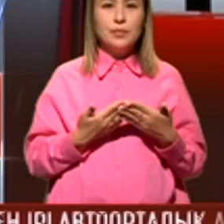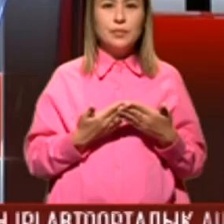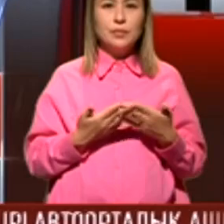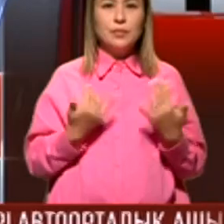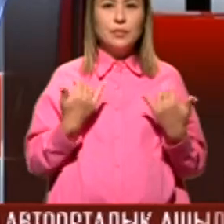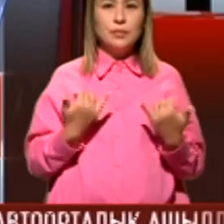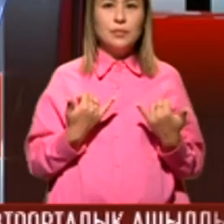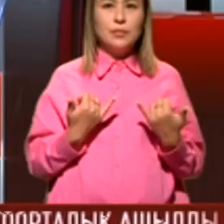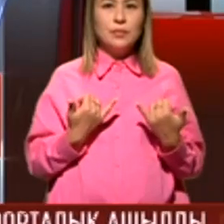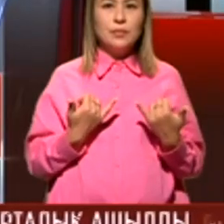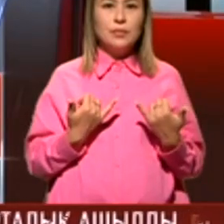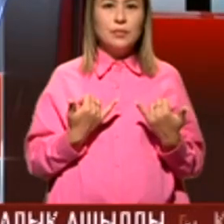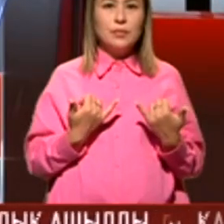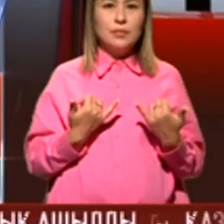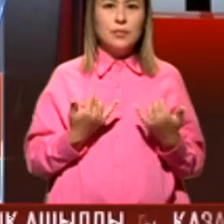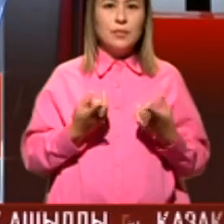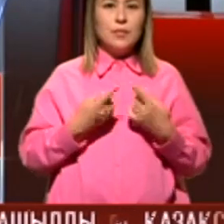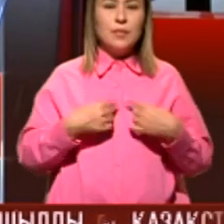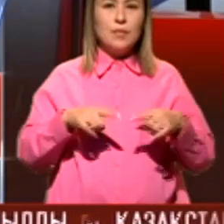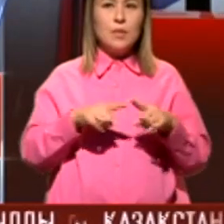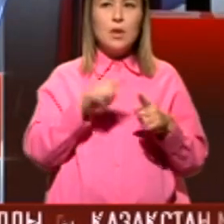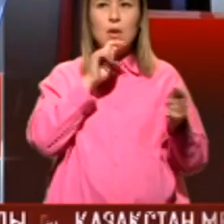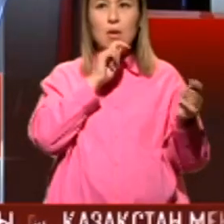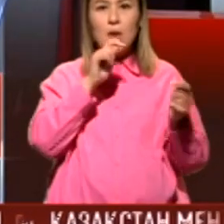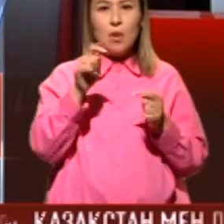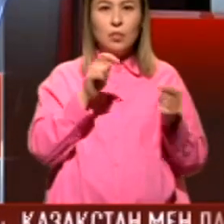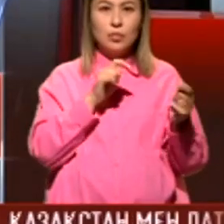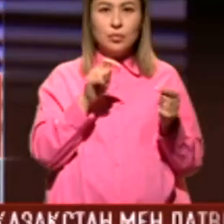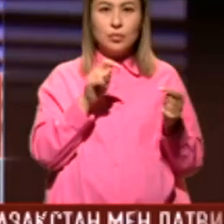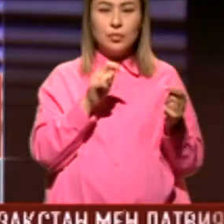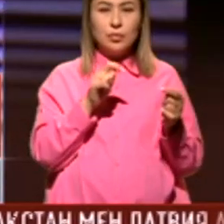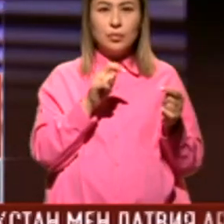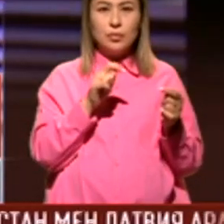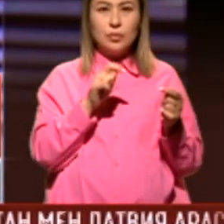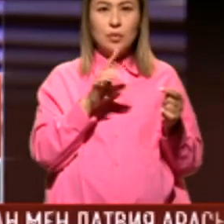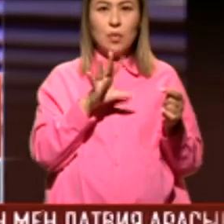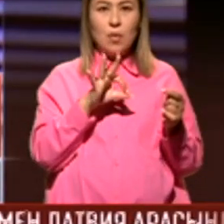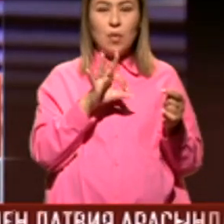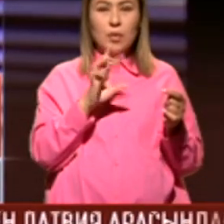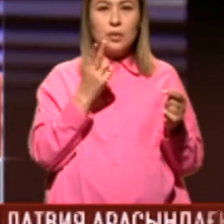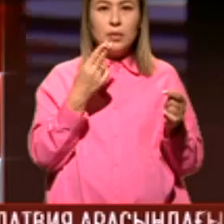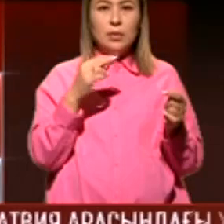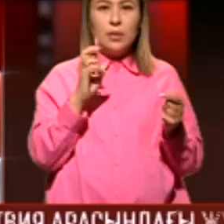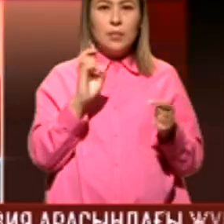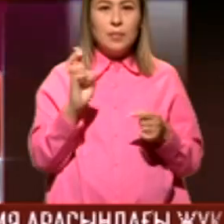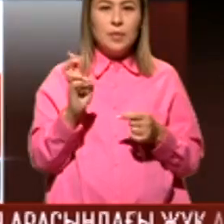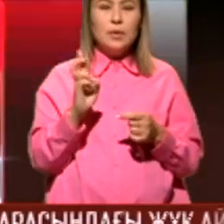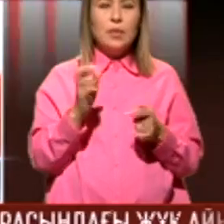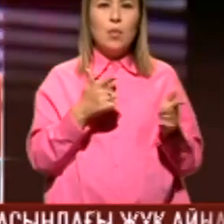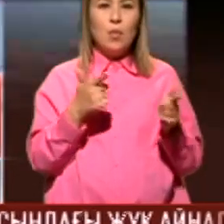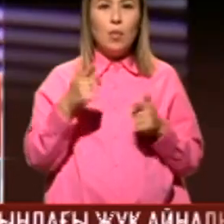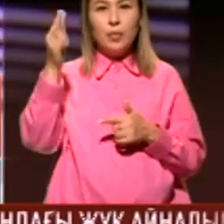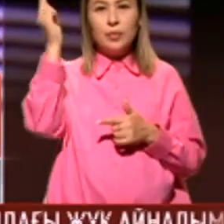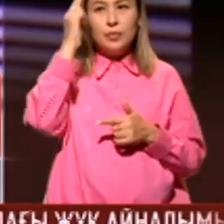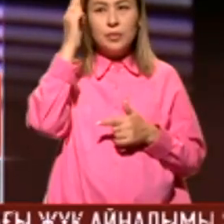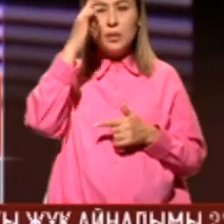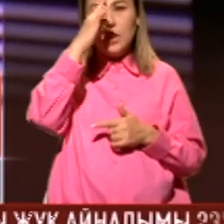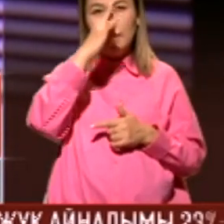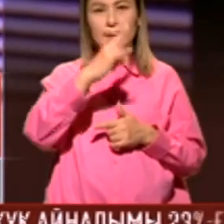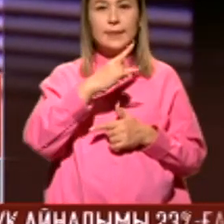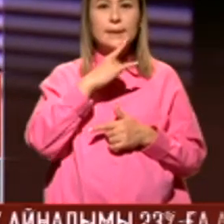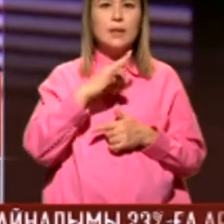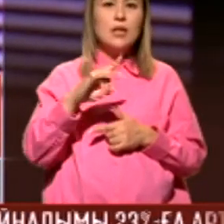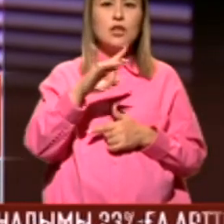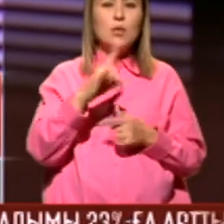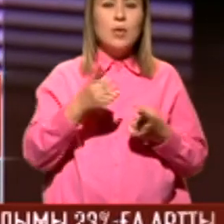қазір ұжымдық қауіпсіздікке ОДКБ елдерінің оқу жаттығу мына Қазақстан